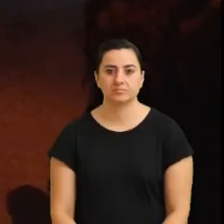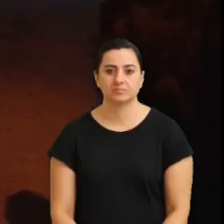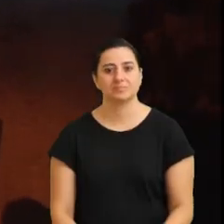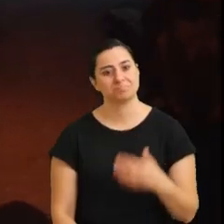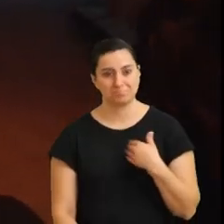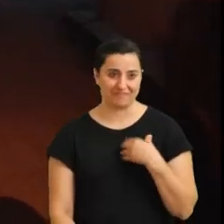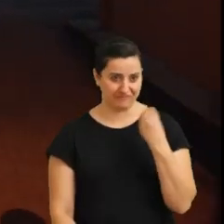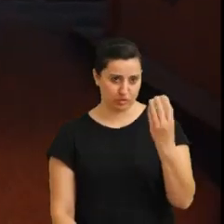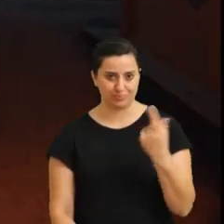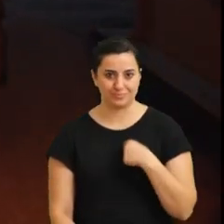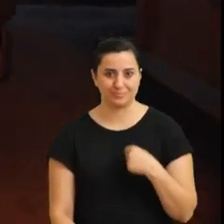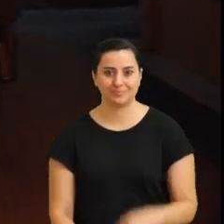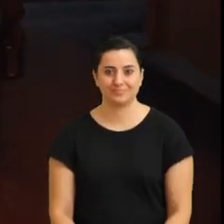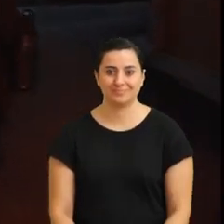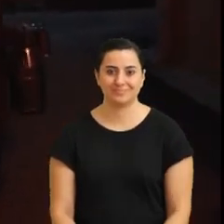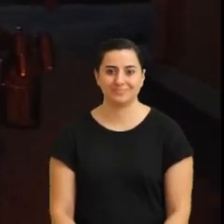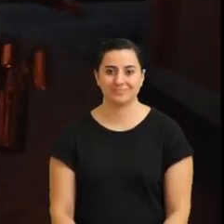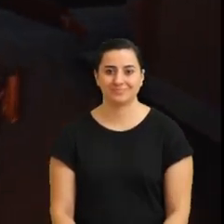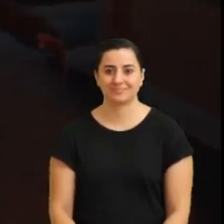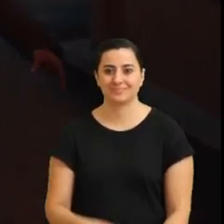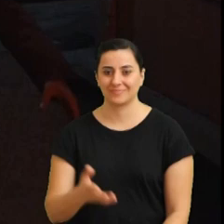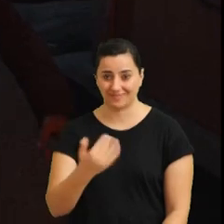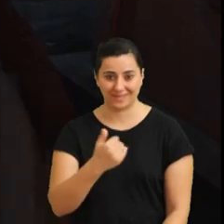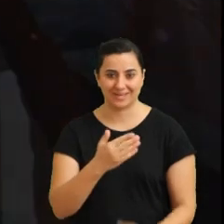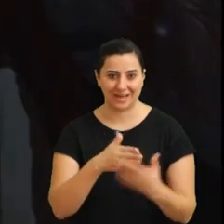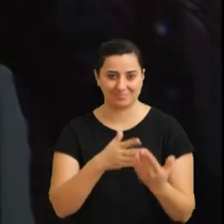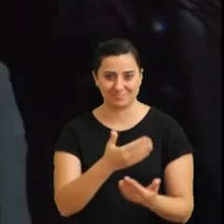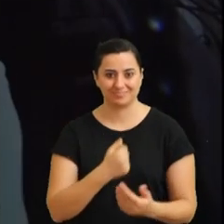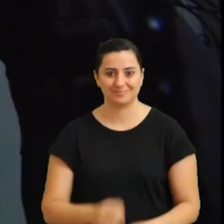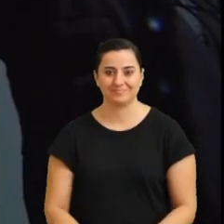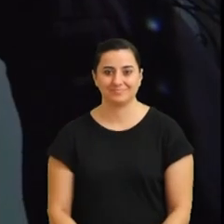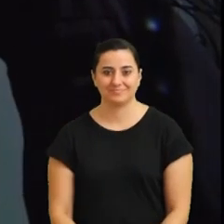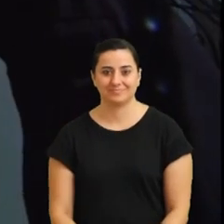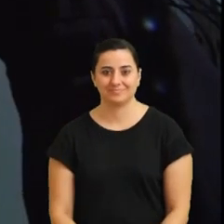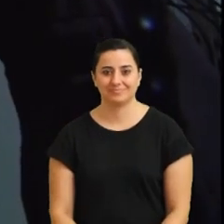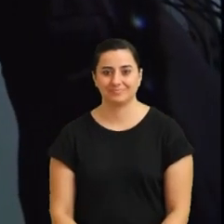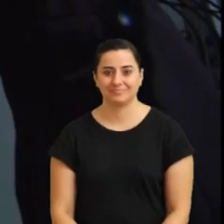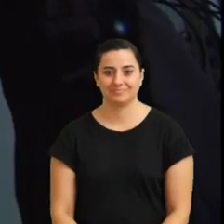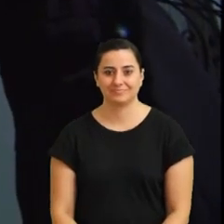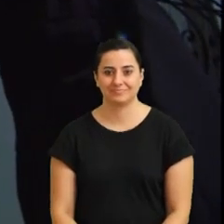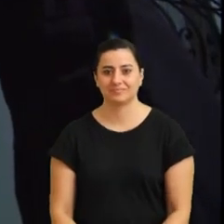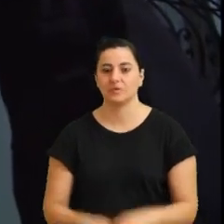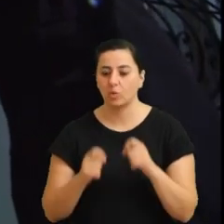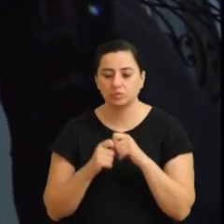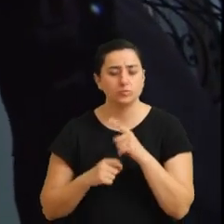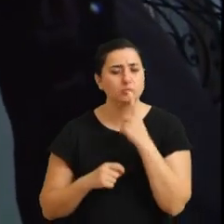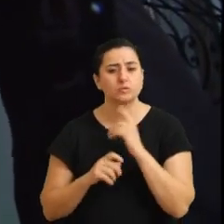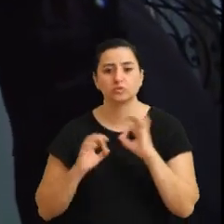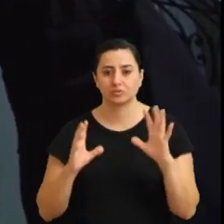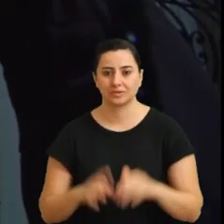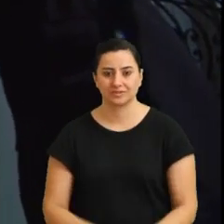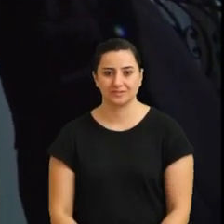Hadi ben veriyorum bak, hadi. Ver yarım litreliğimi. Ben hiç sevmezdim boza. İçtiğim en güzel boza